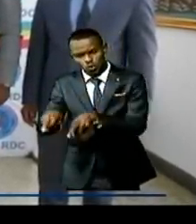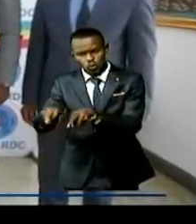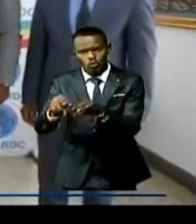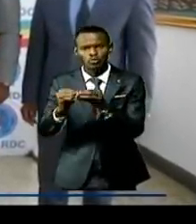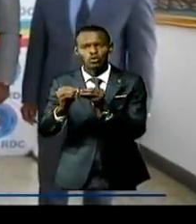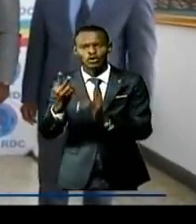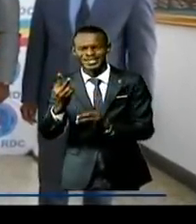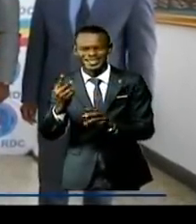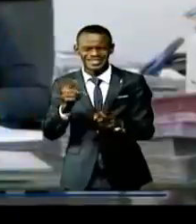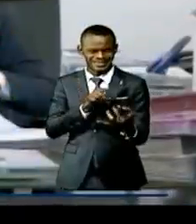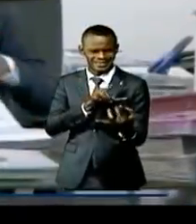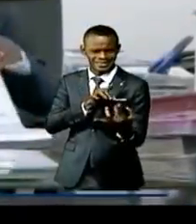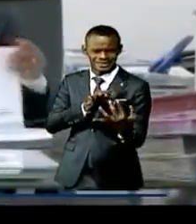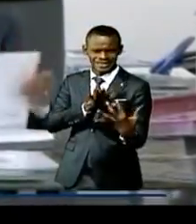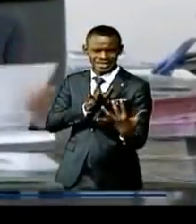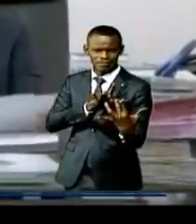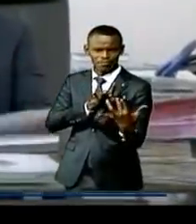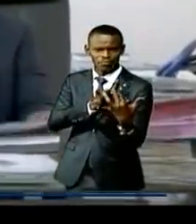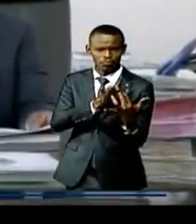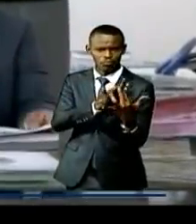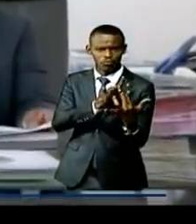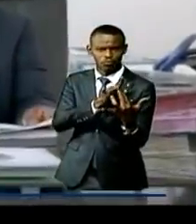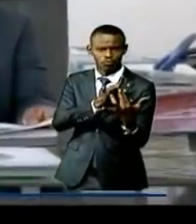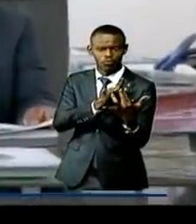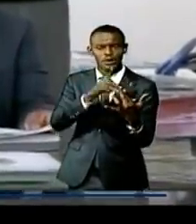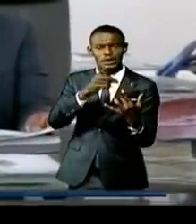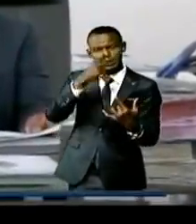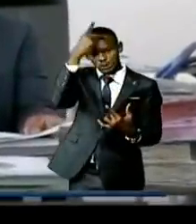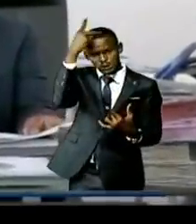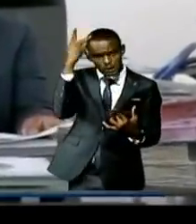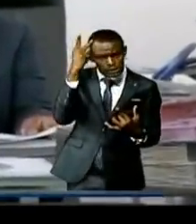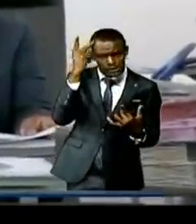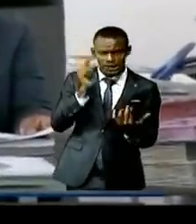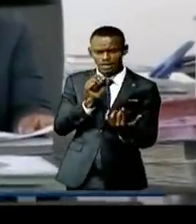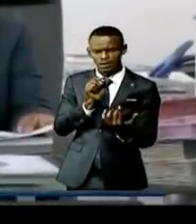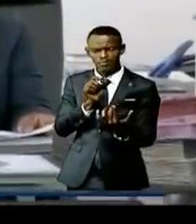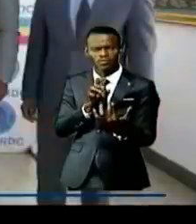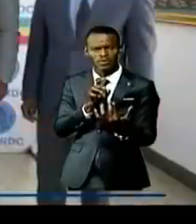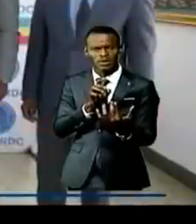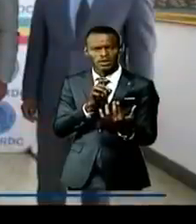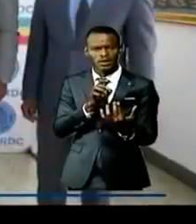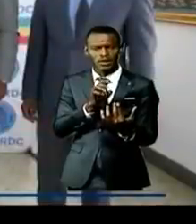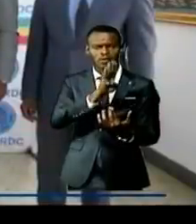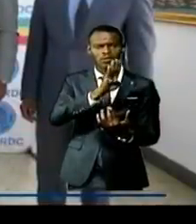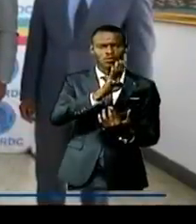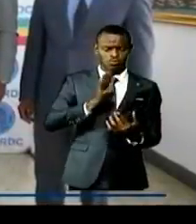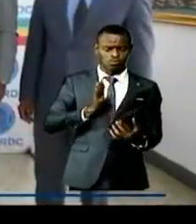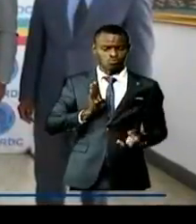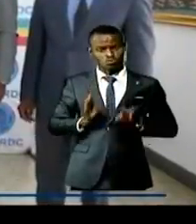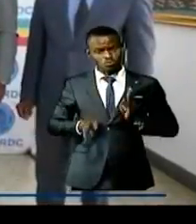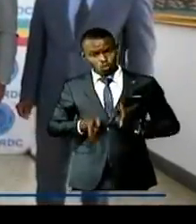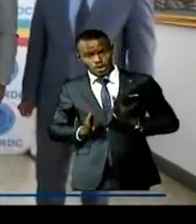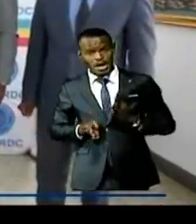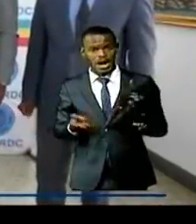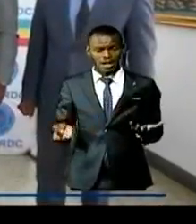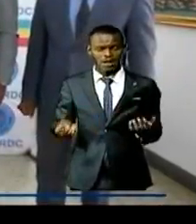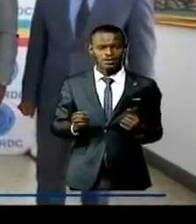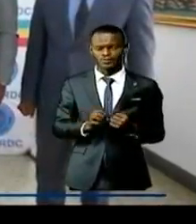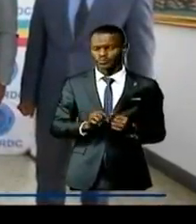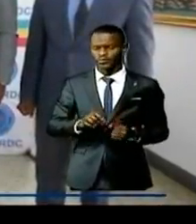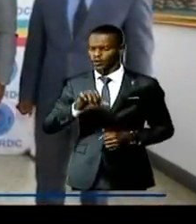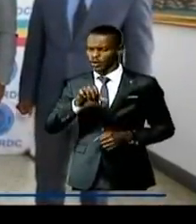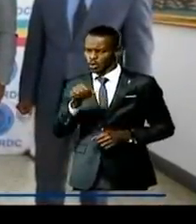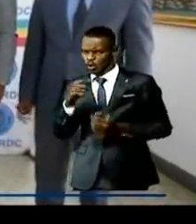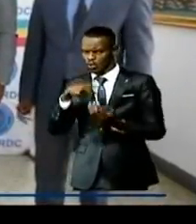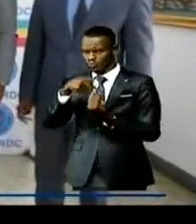remontent le long des Grands Lacs, de Bukavu jusqu'à Bunia. L'autre grand projet d'infrastructure qui arrive cette année, c'est